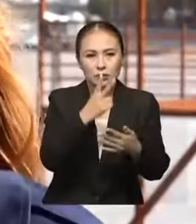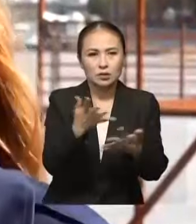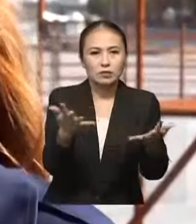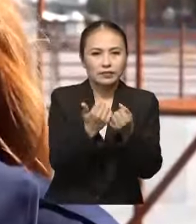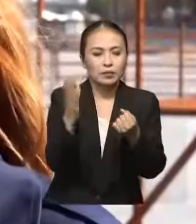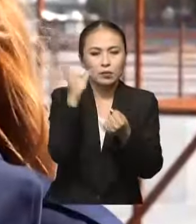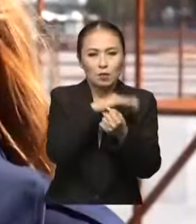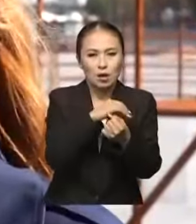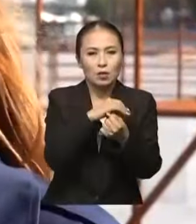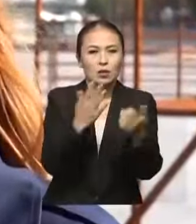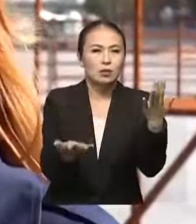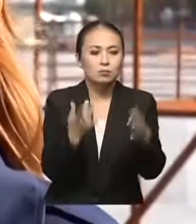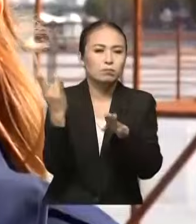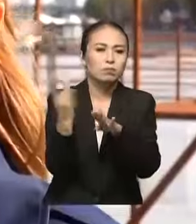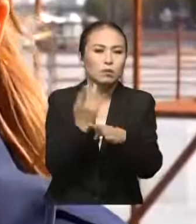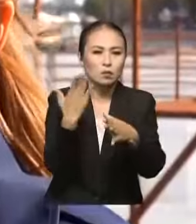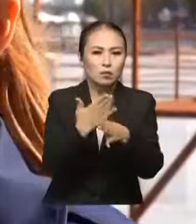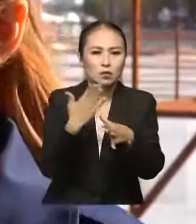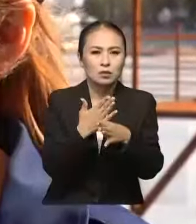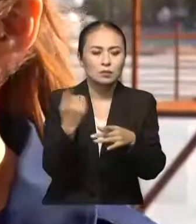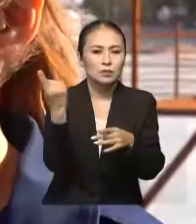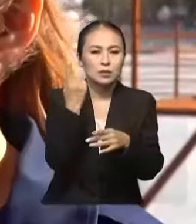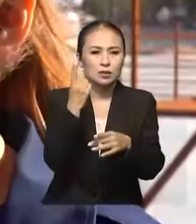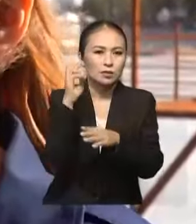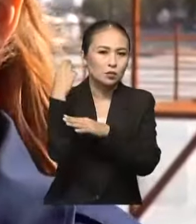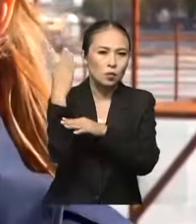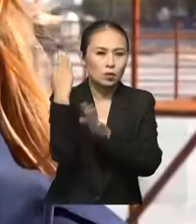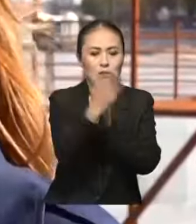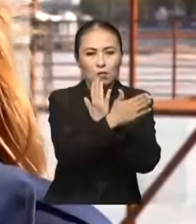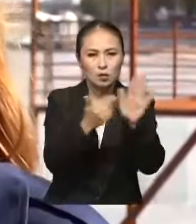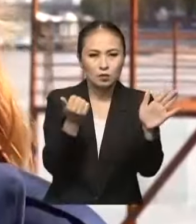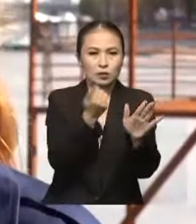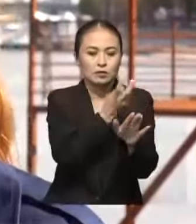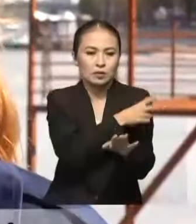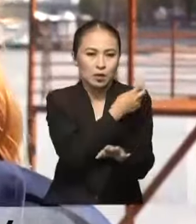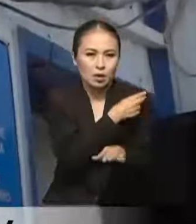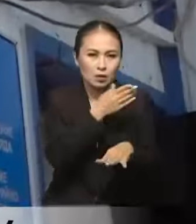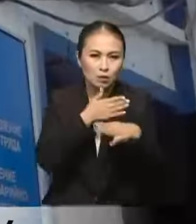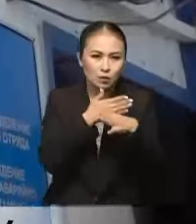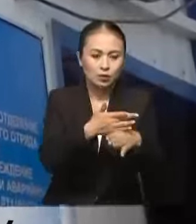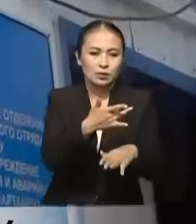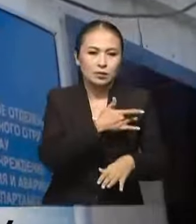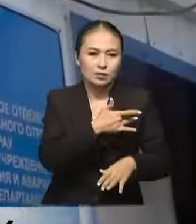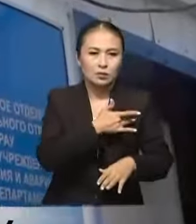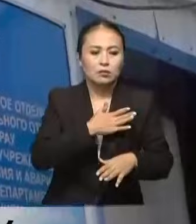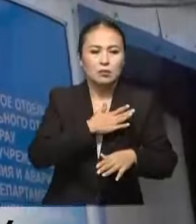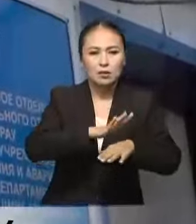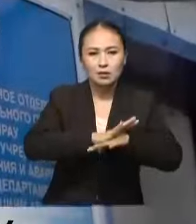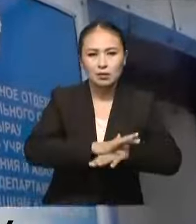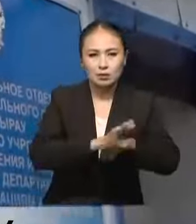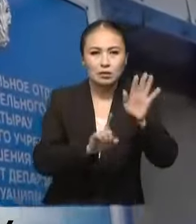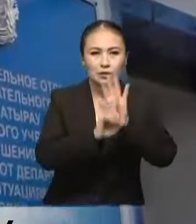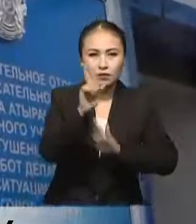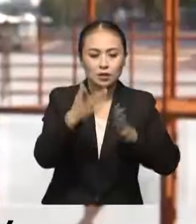құтқара аламыз. Және алғашқы көмек бұл ең бірінші жедел жәрдем шақыру. Дәрігерлік көмек, одан кейін жүрек өкпеден реанимациясын бастайды, егер